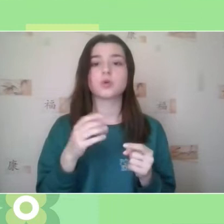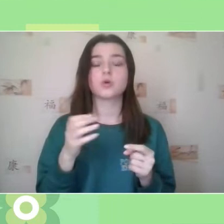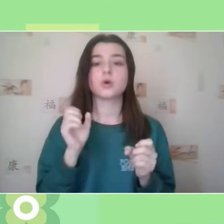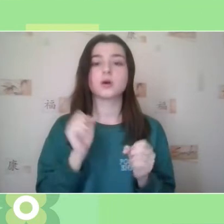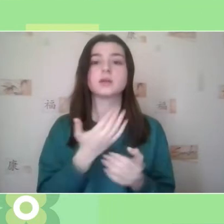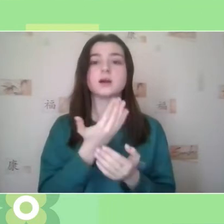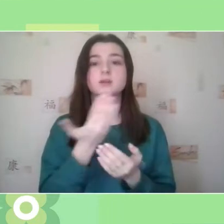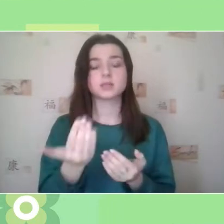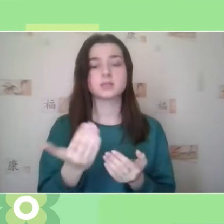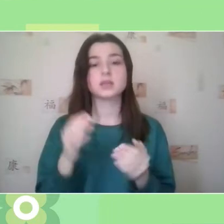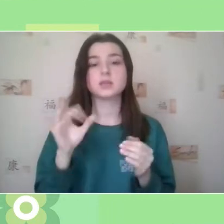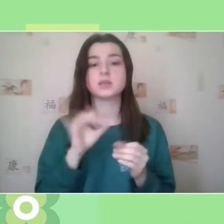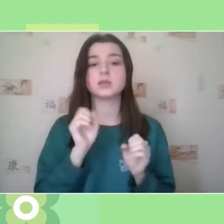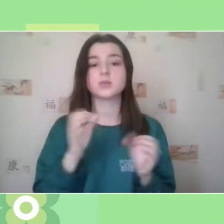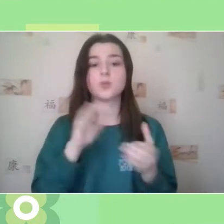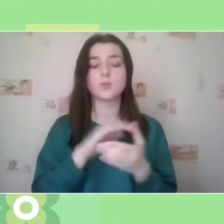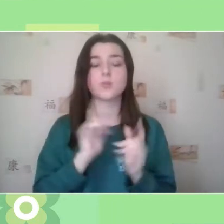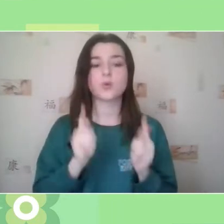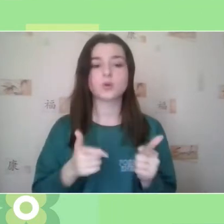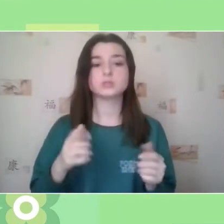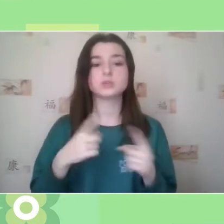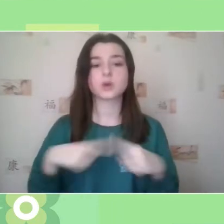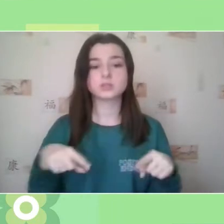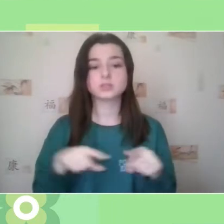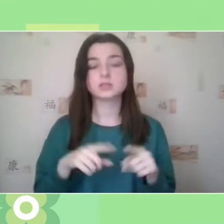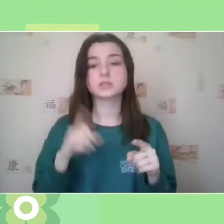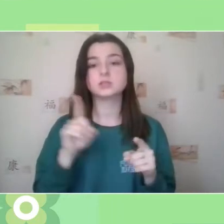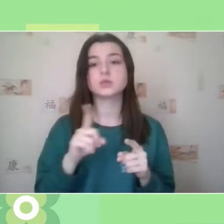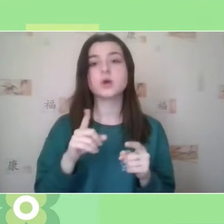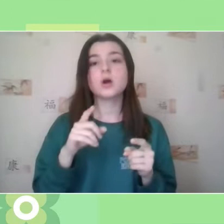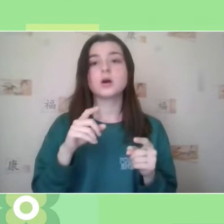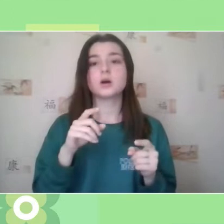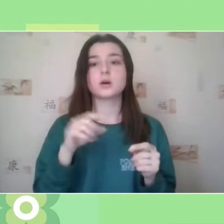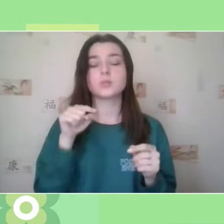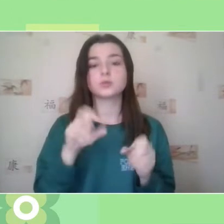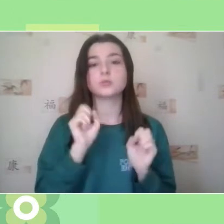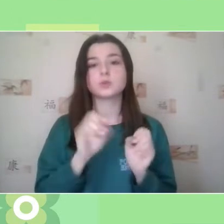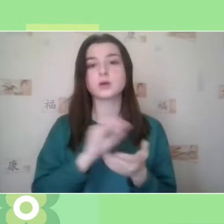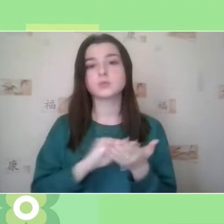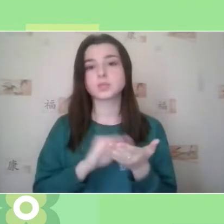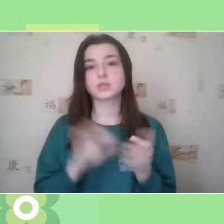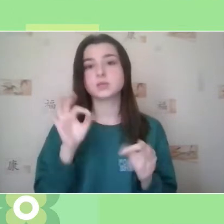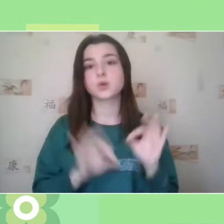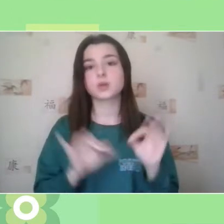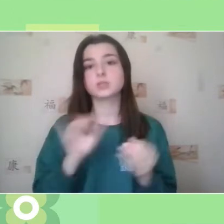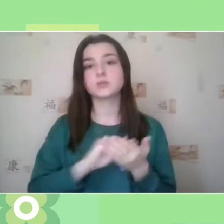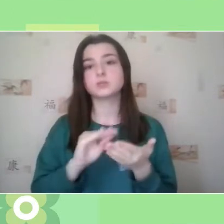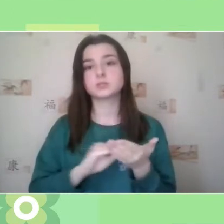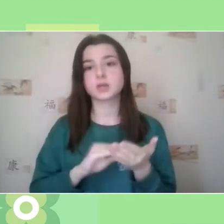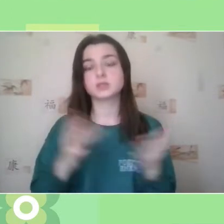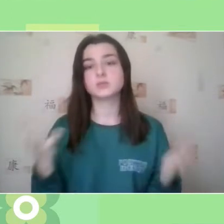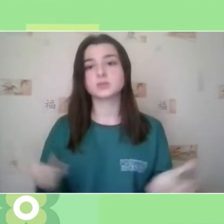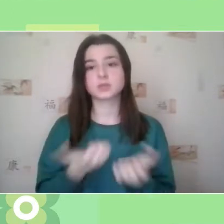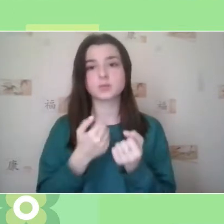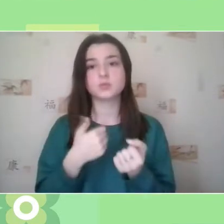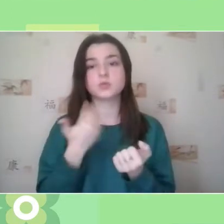я думаю, погодяться наші організатори онлайн-тренінгів, посібників і так далі, по тому, як писати проєкти і отримувати донорську підтримку,